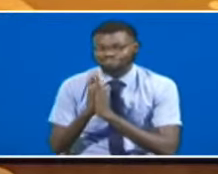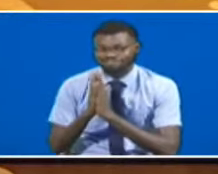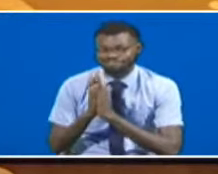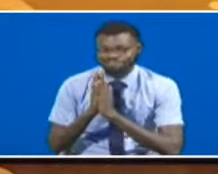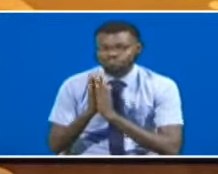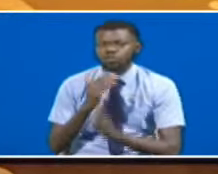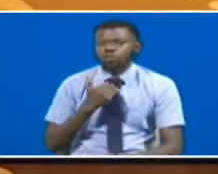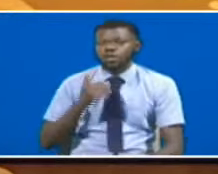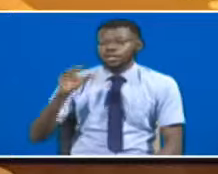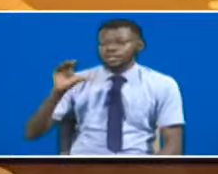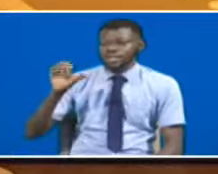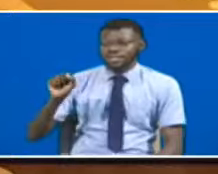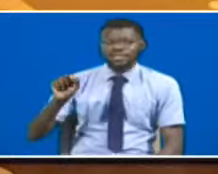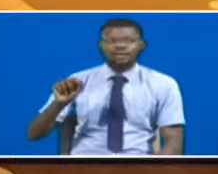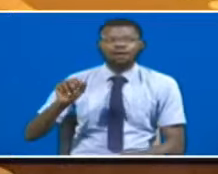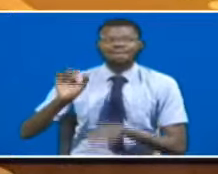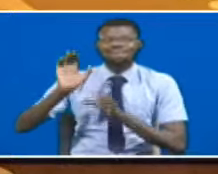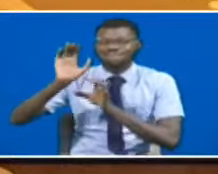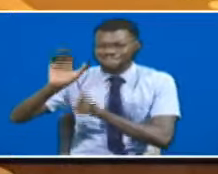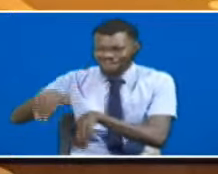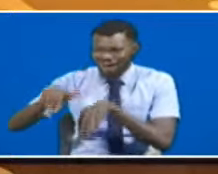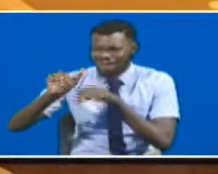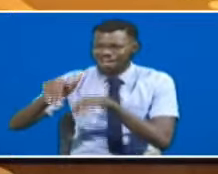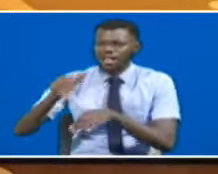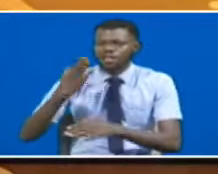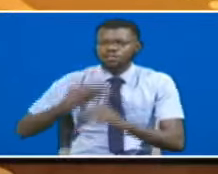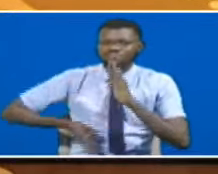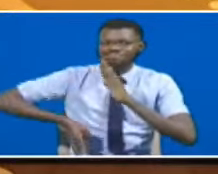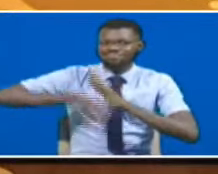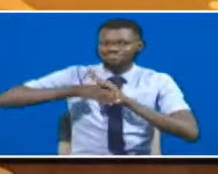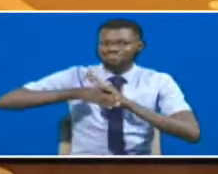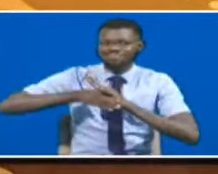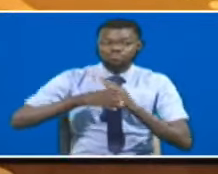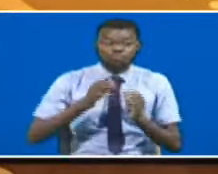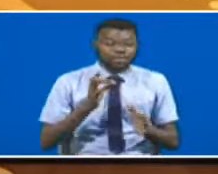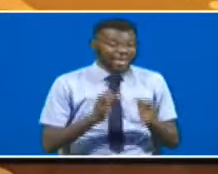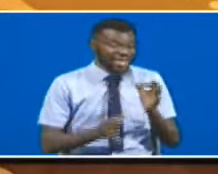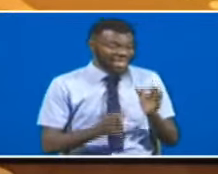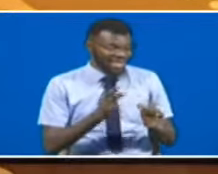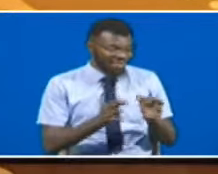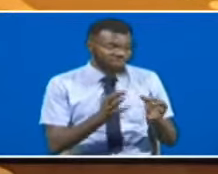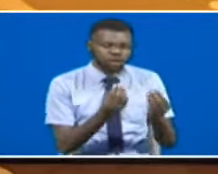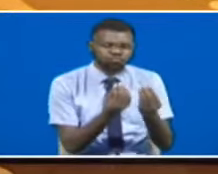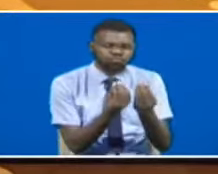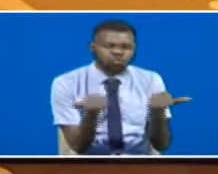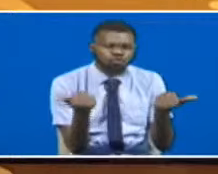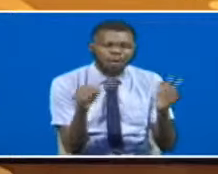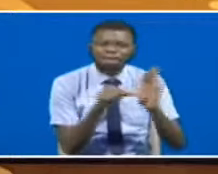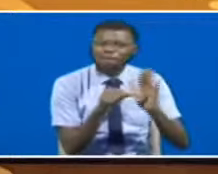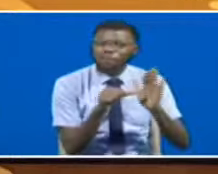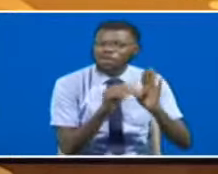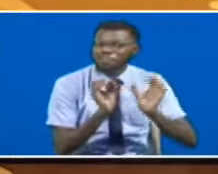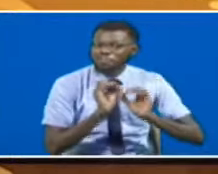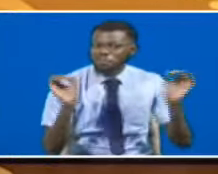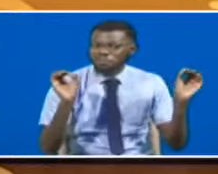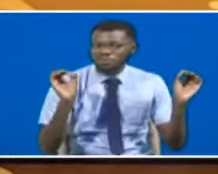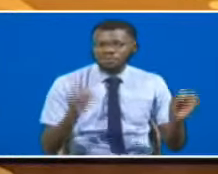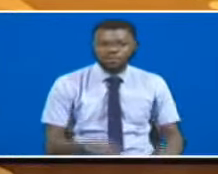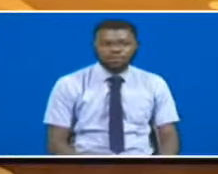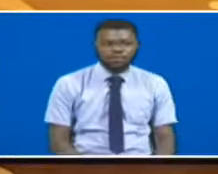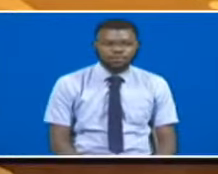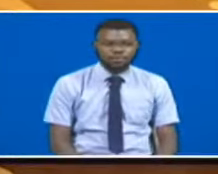Linturi kuondolewa mara moja iwapo wizara ya kilimo na mifugo itashindwa kushughulikia swala hilo kwa wepesi.